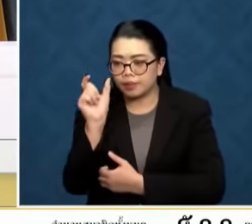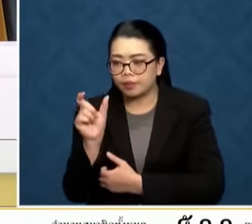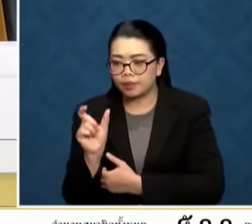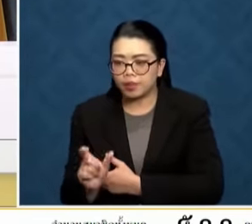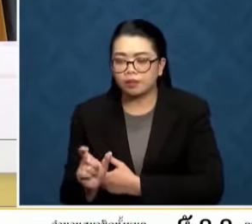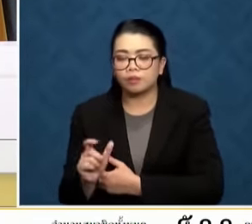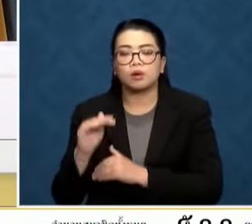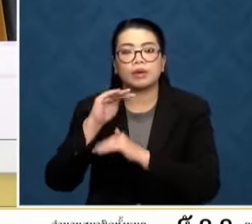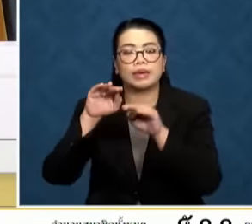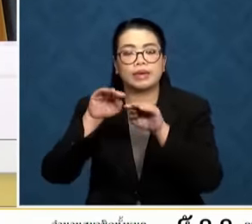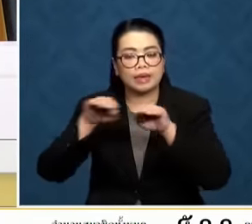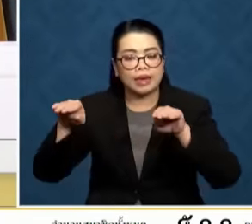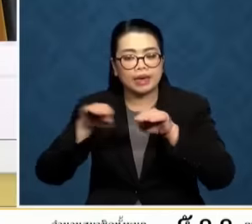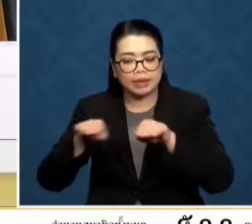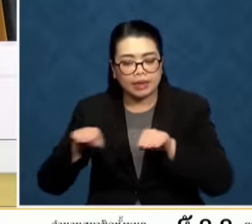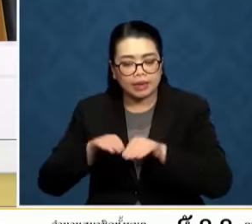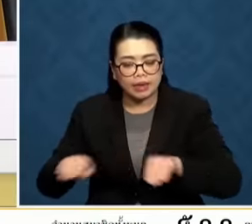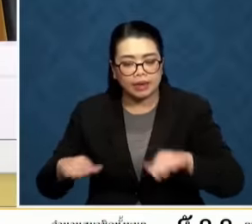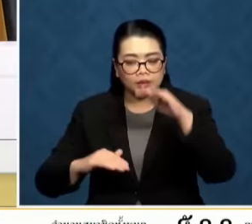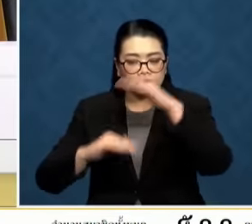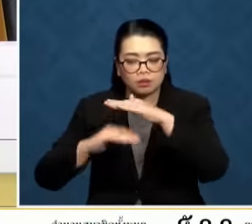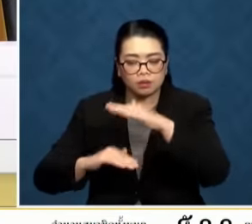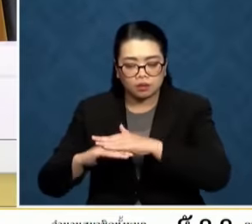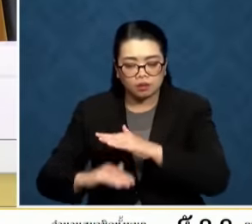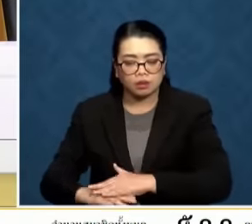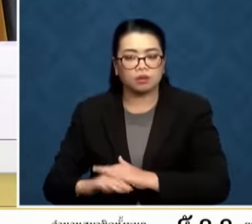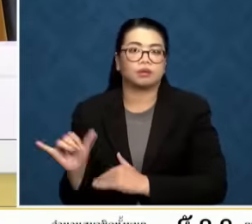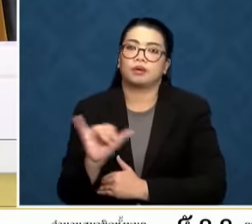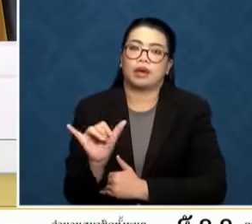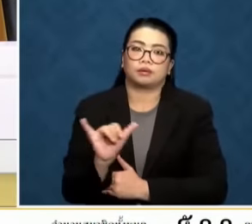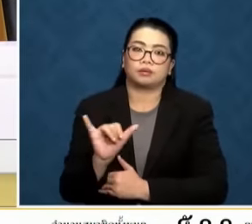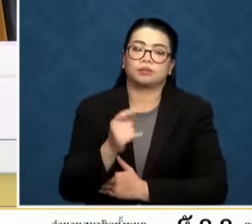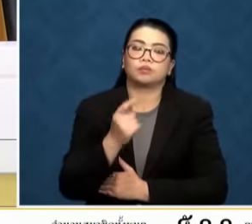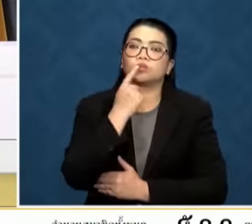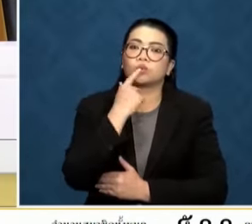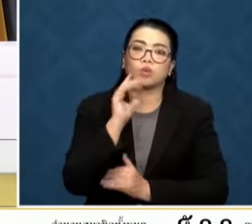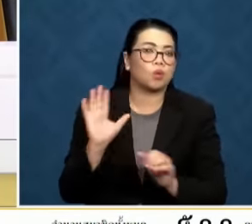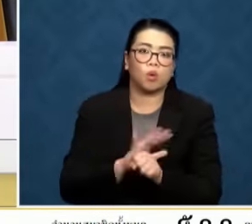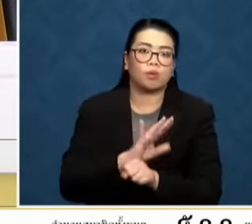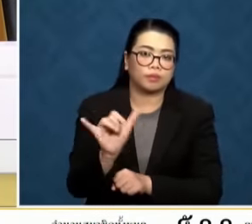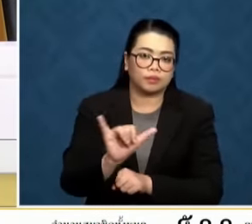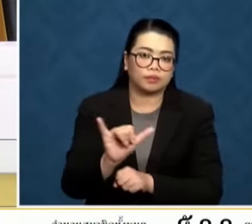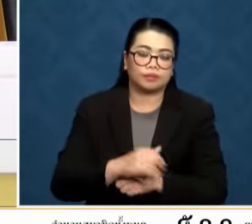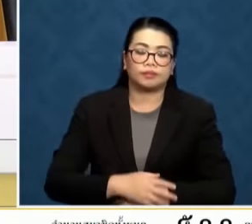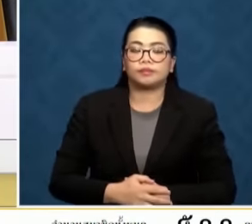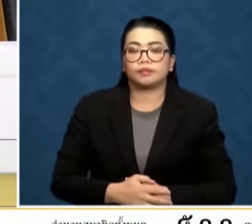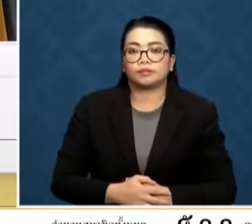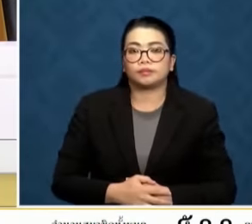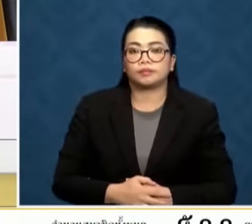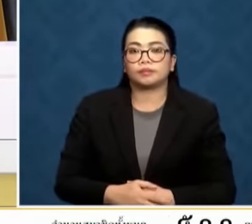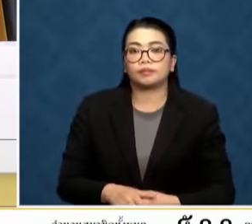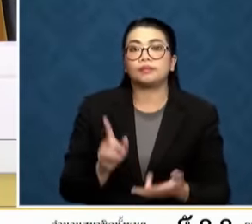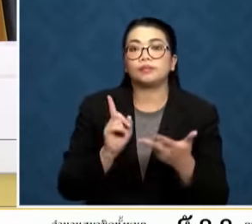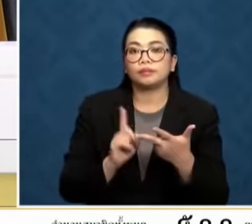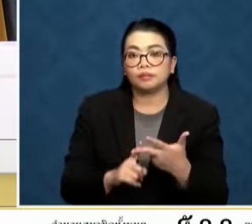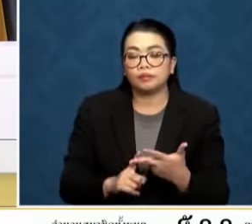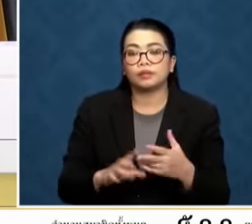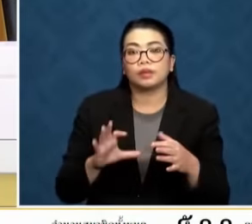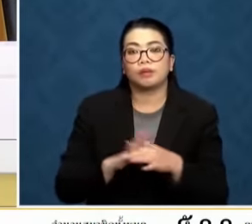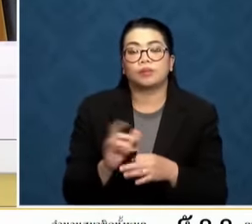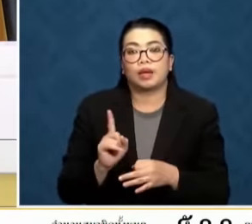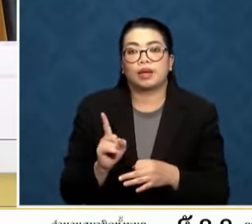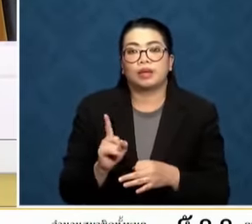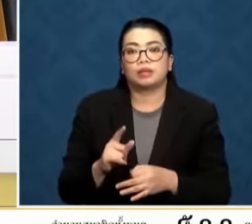ประเด็นที่ 3ครับที่เป็นความจริงที่พูดไม่หมดนั่นคือเรื่องของการเสพติดการขาด